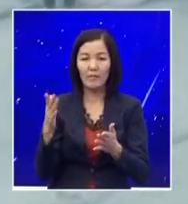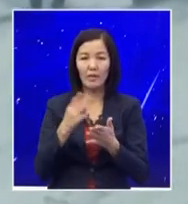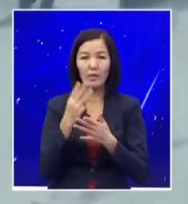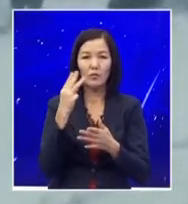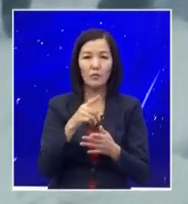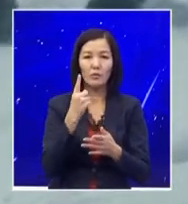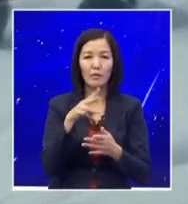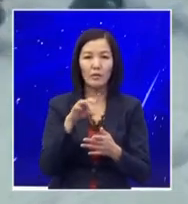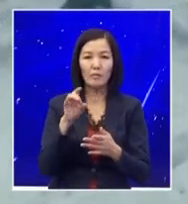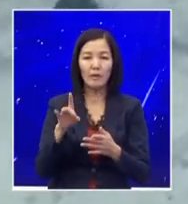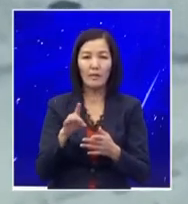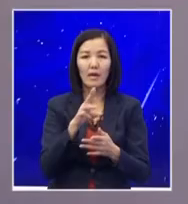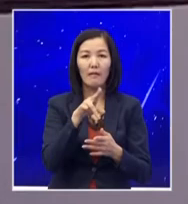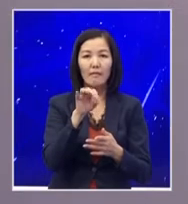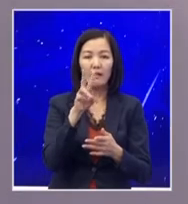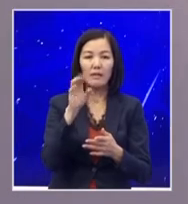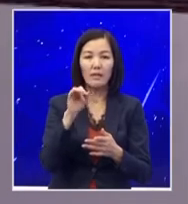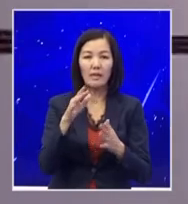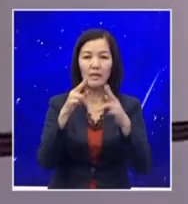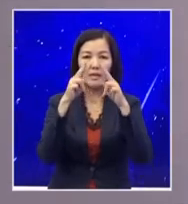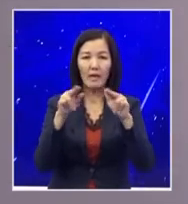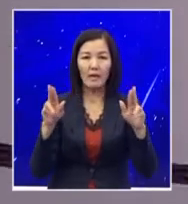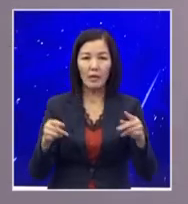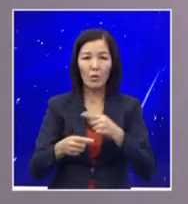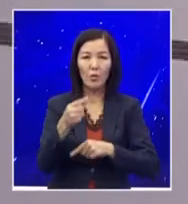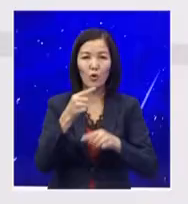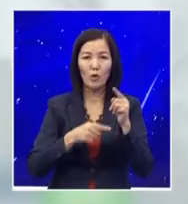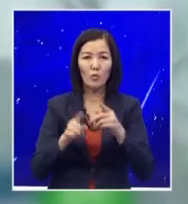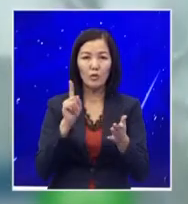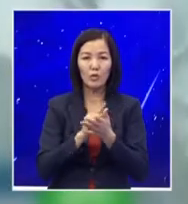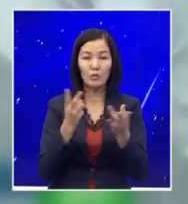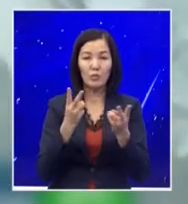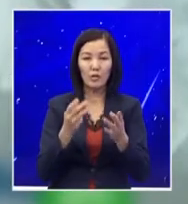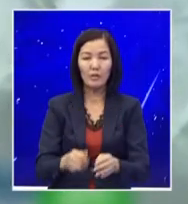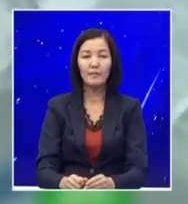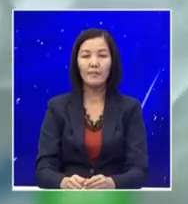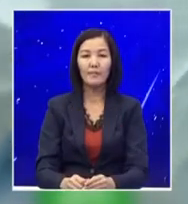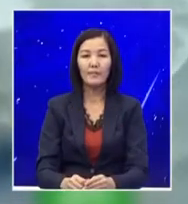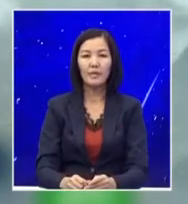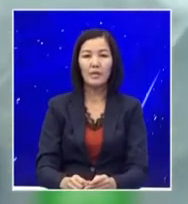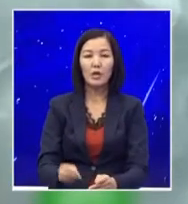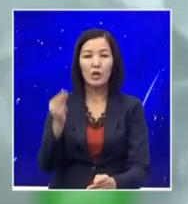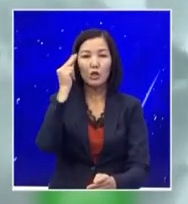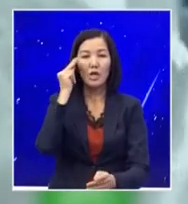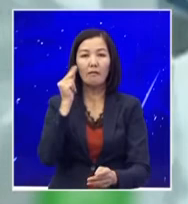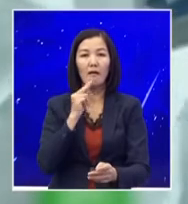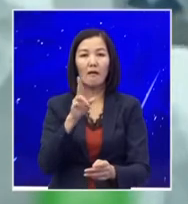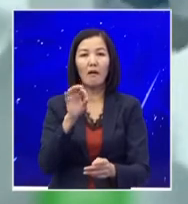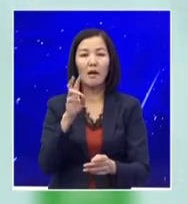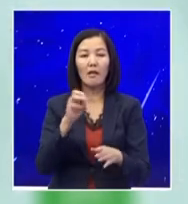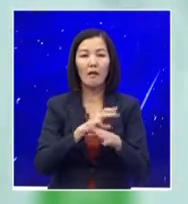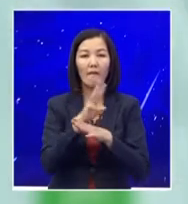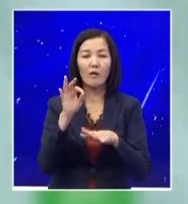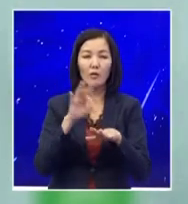31 мамырда Нанда Девиге лагерге оралуы тиіс болатын. Ал Шанхай ғалымдары коронавирусты жоятын